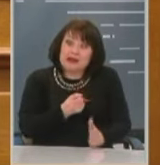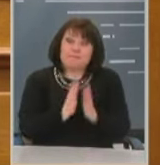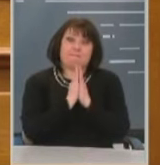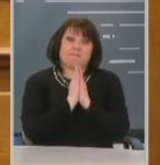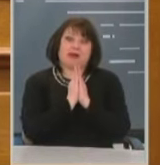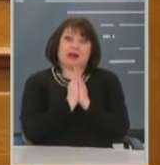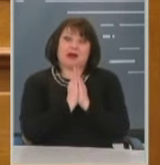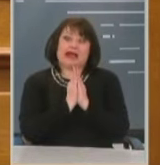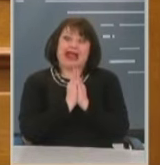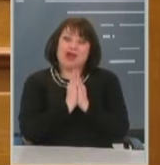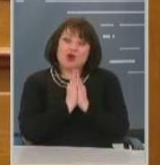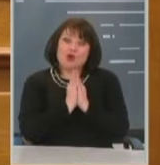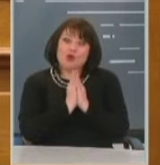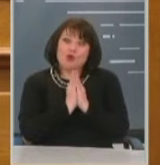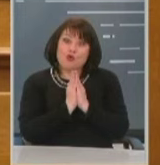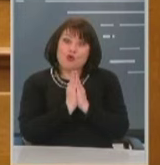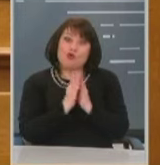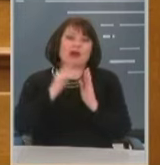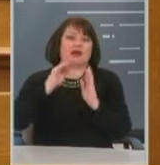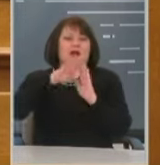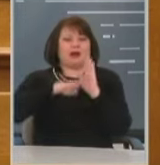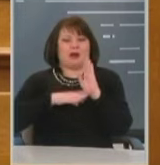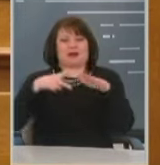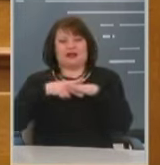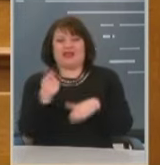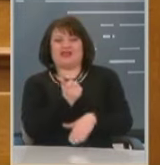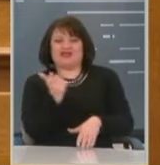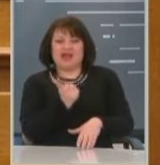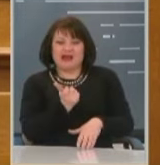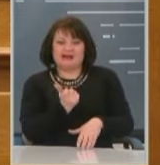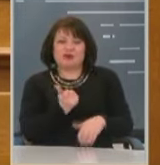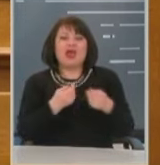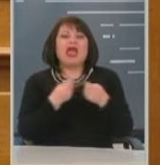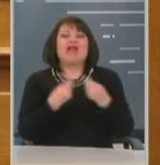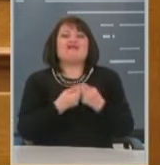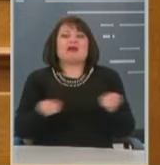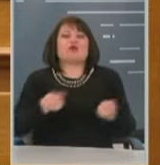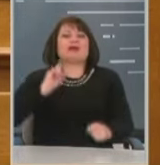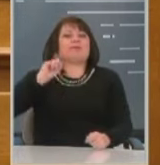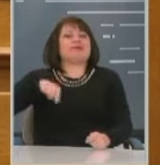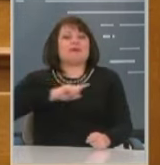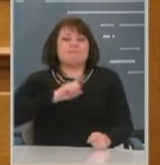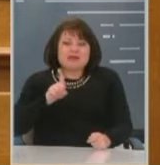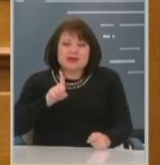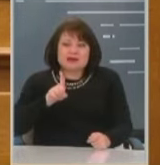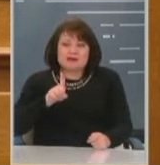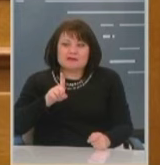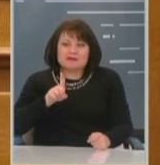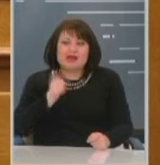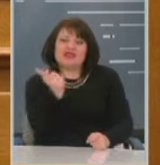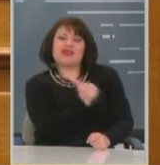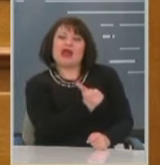παρακαλώ πολύ, κάμψτε τους κανόνες τραπεζικού δανεισμού, δηλαδή μην εφαρμόσετε αυτά που πρέπει, αυτά που λέτε εσείς προκειμένου να